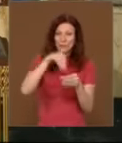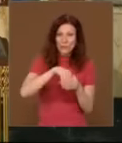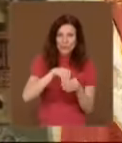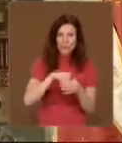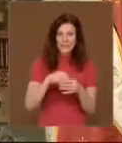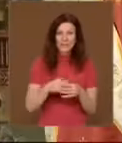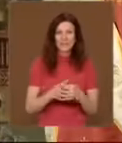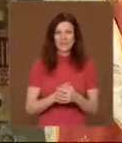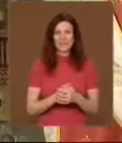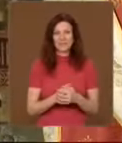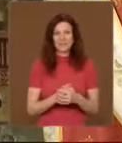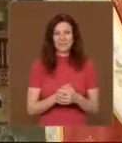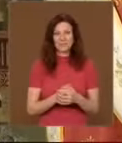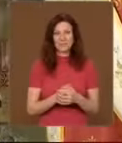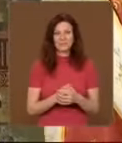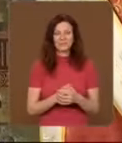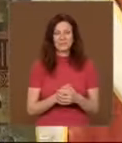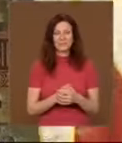богослужение.